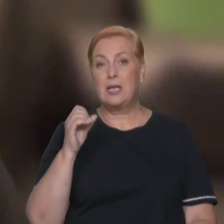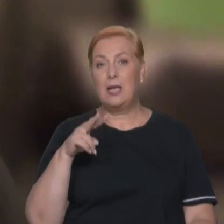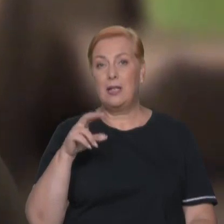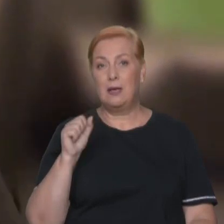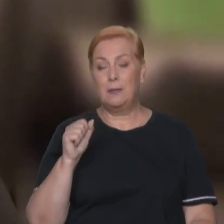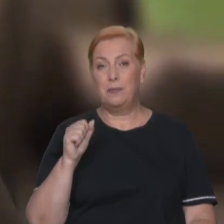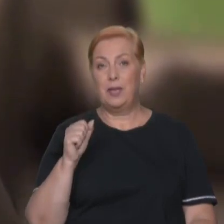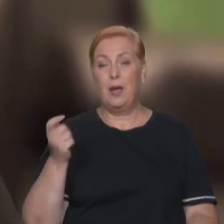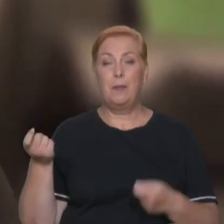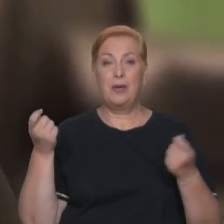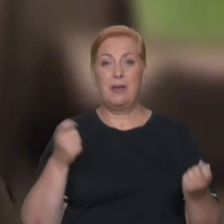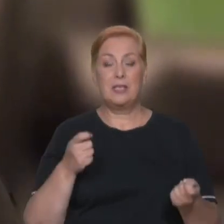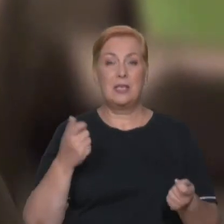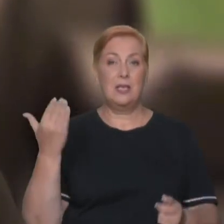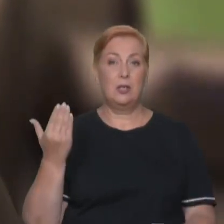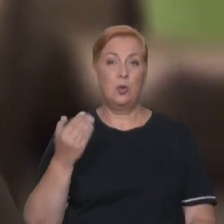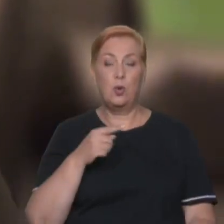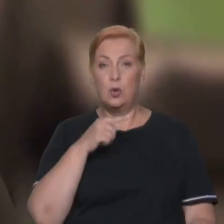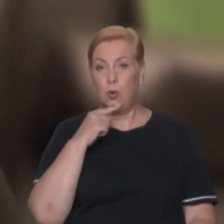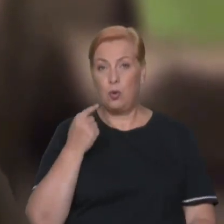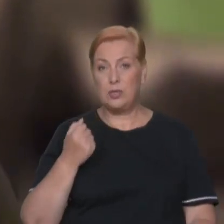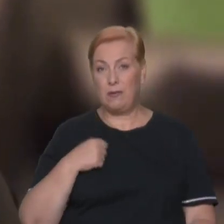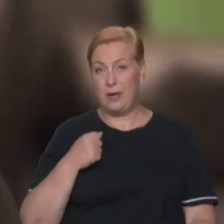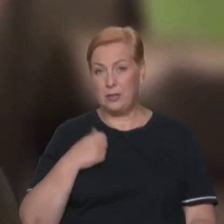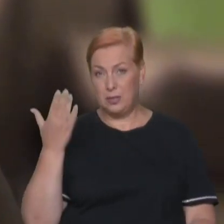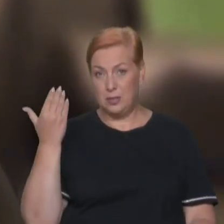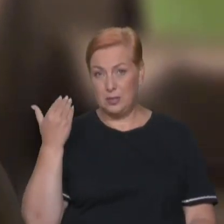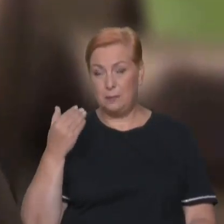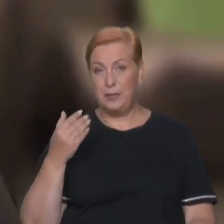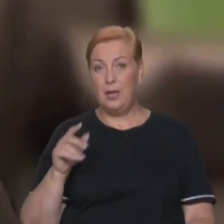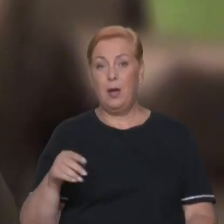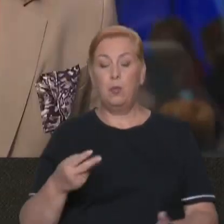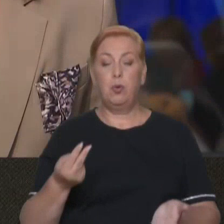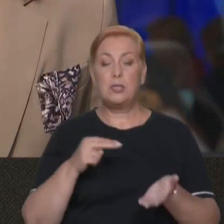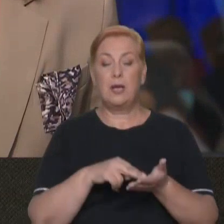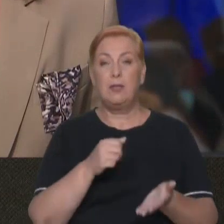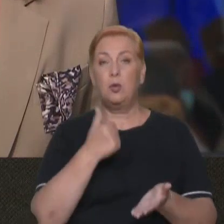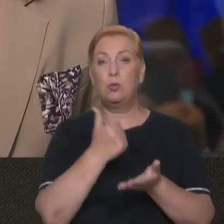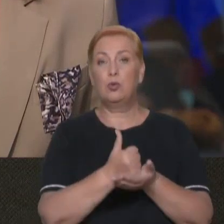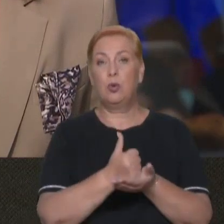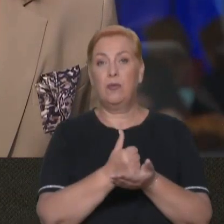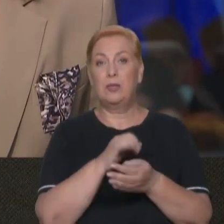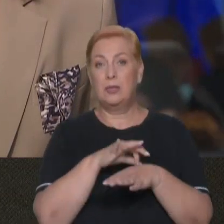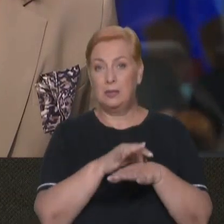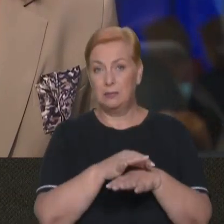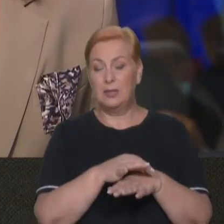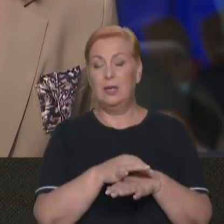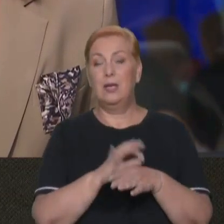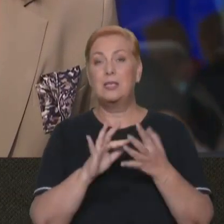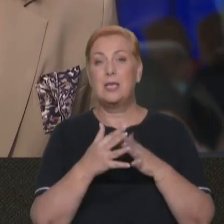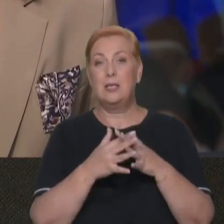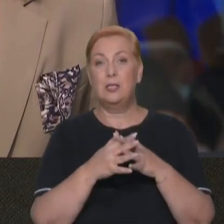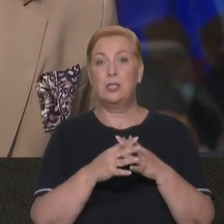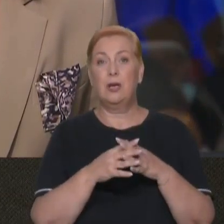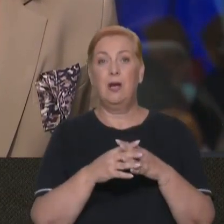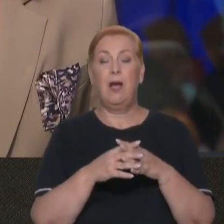їхнього розгорніться якого поставили очолювати селище веселе він через місяць вийшов з критикою що не може